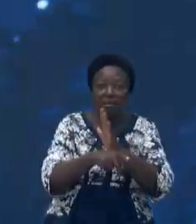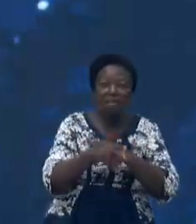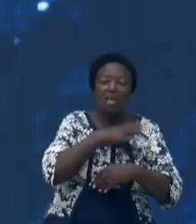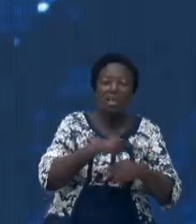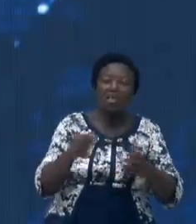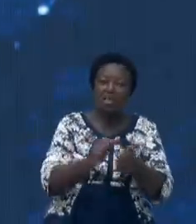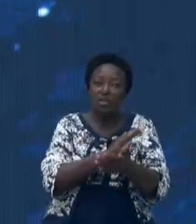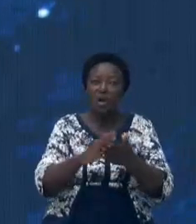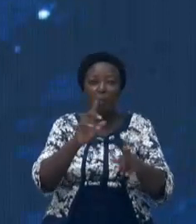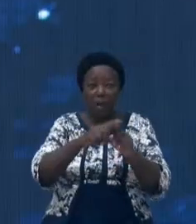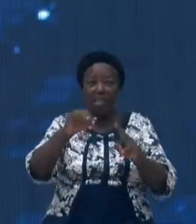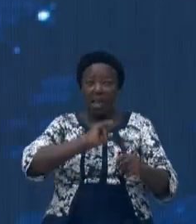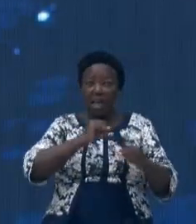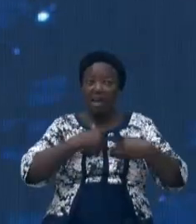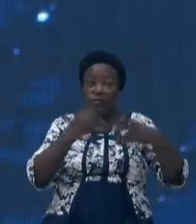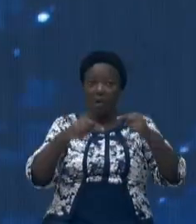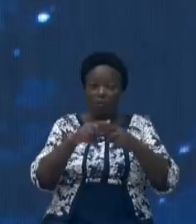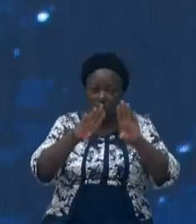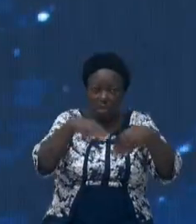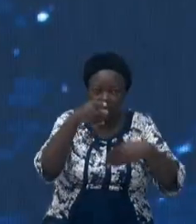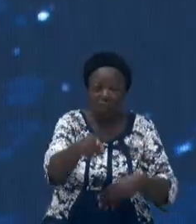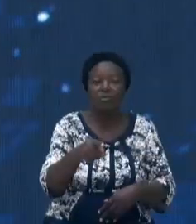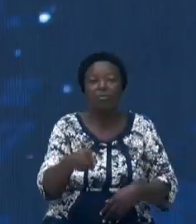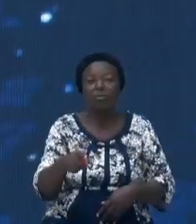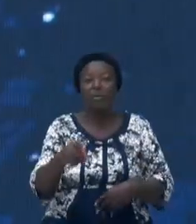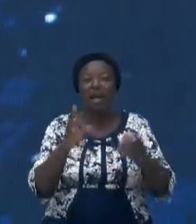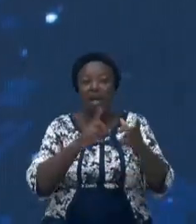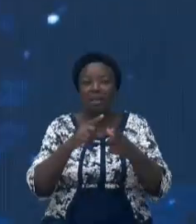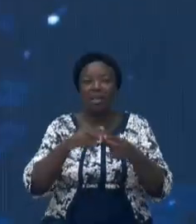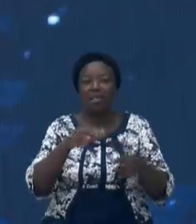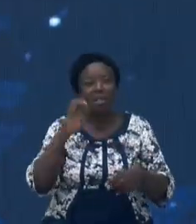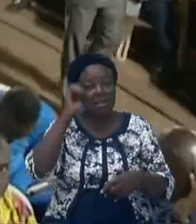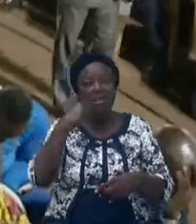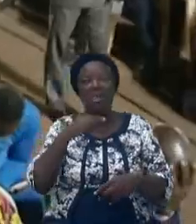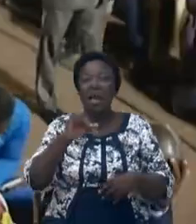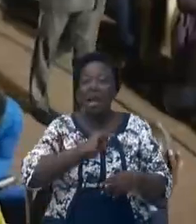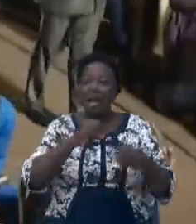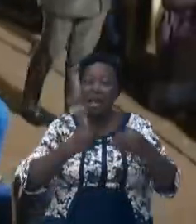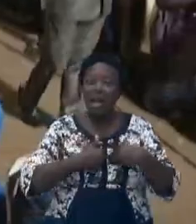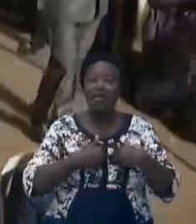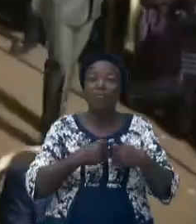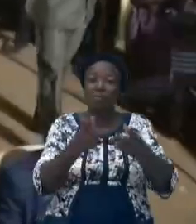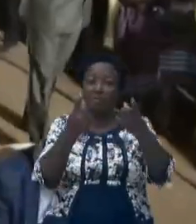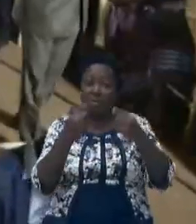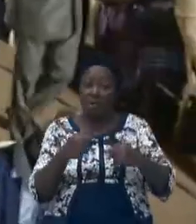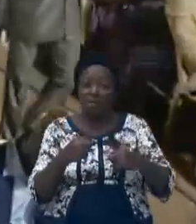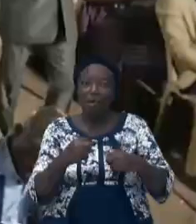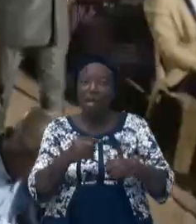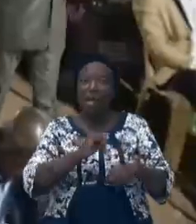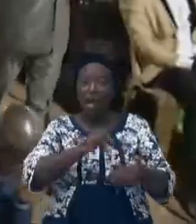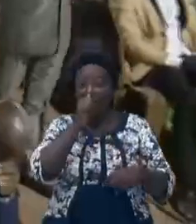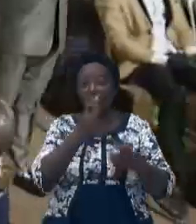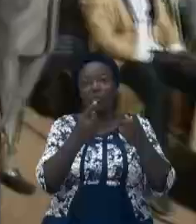ôté moi je viens vous donner il vient pour te donner j y viens pas te donner edit je